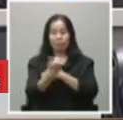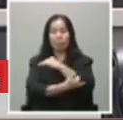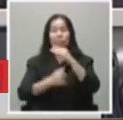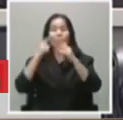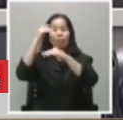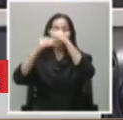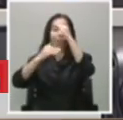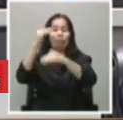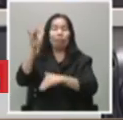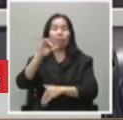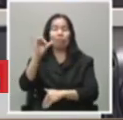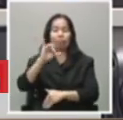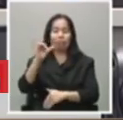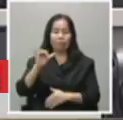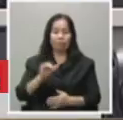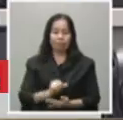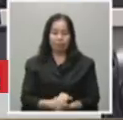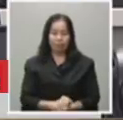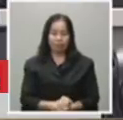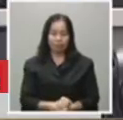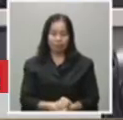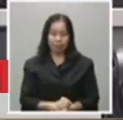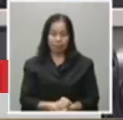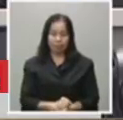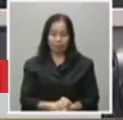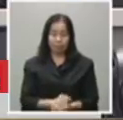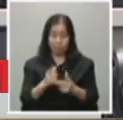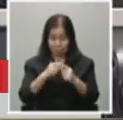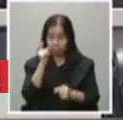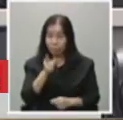ไงฮะหรือไม่จริงครับท่านรัฐมนตรี